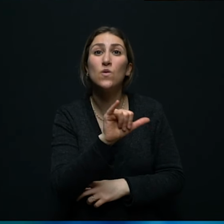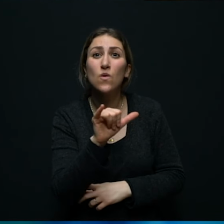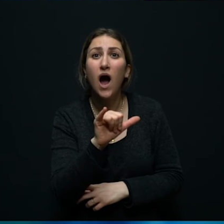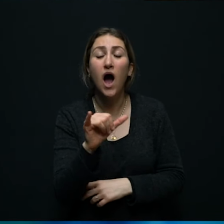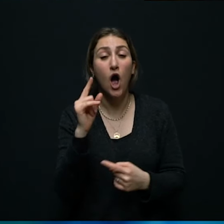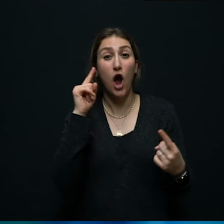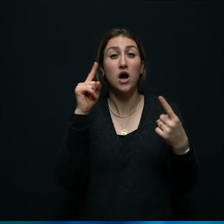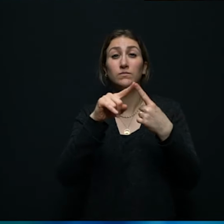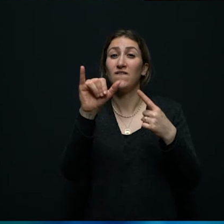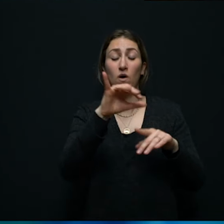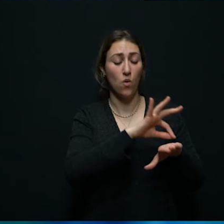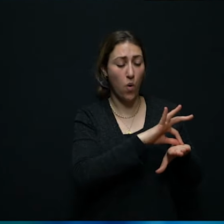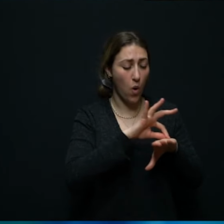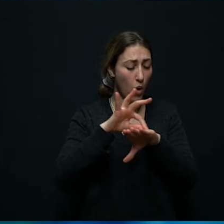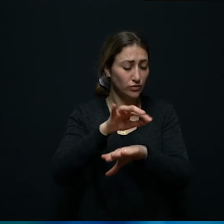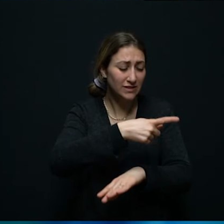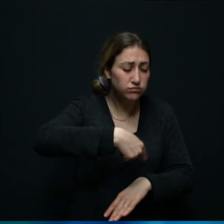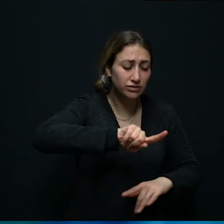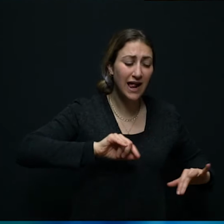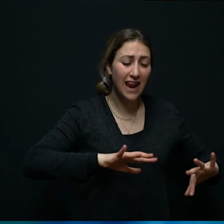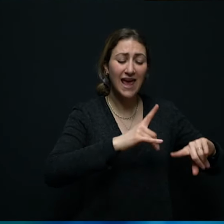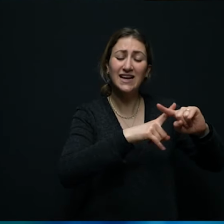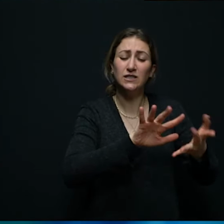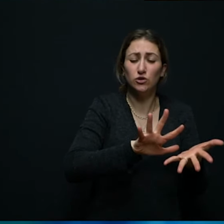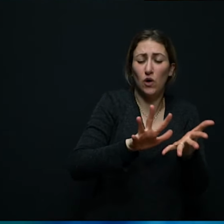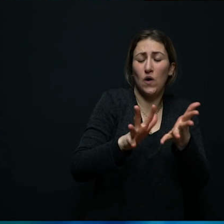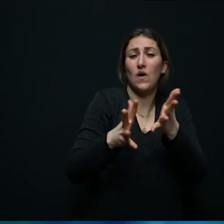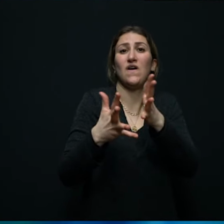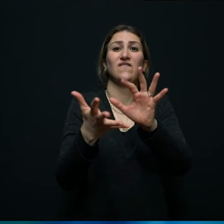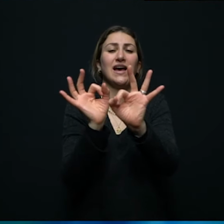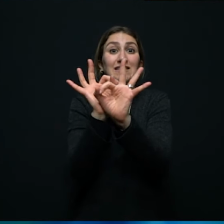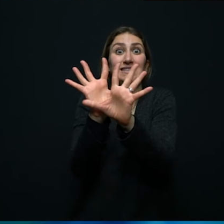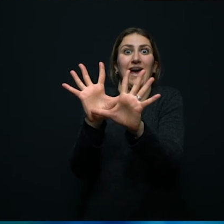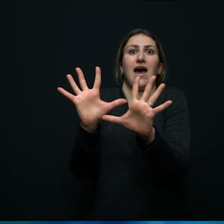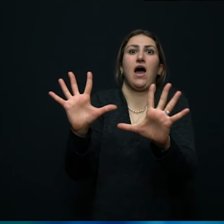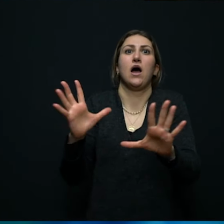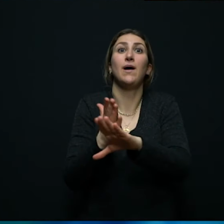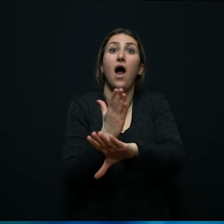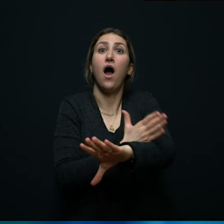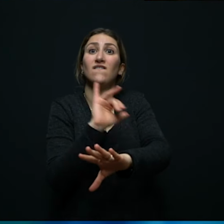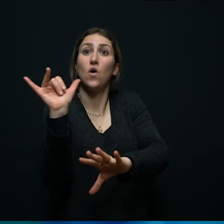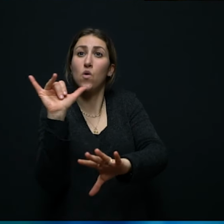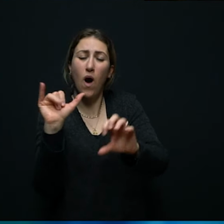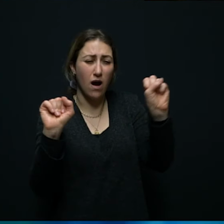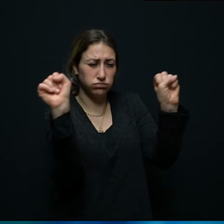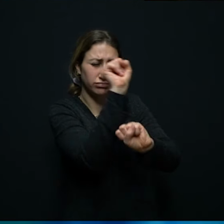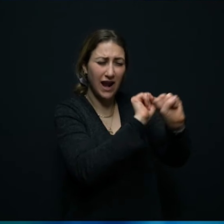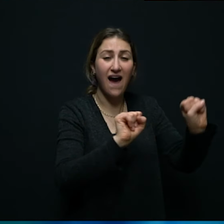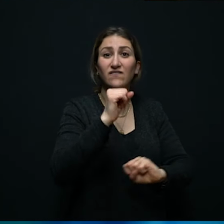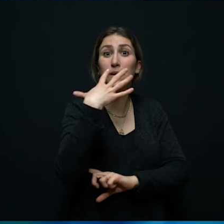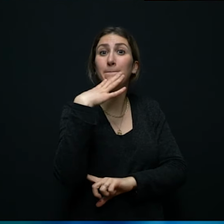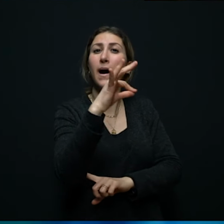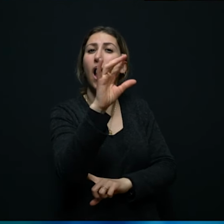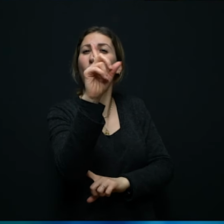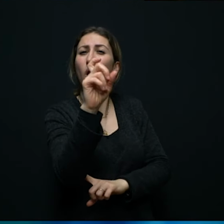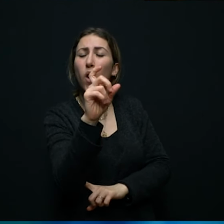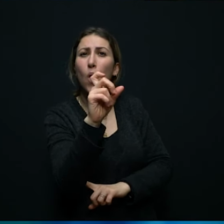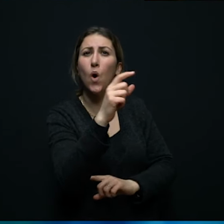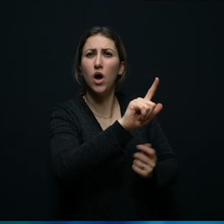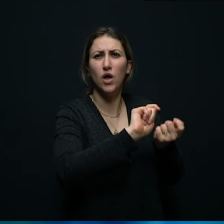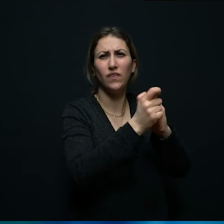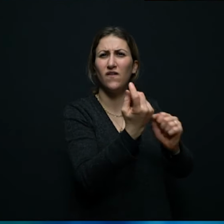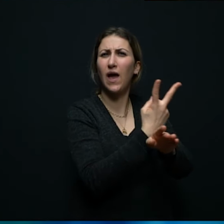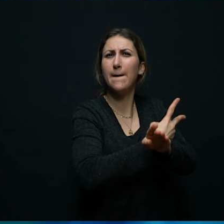paraître devant lui cette église glorieux sans tache ni ride ni rien de semblable mais simple est irréprochable